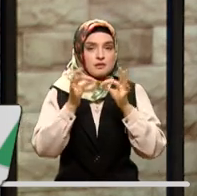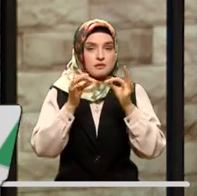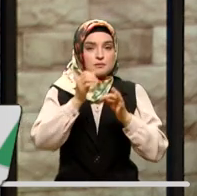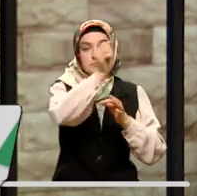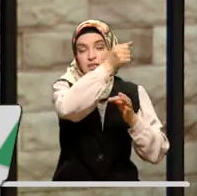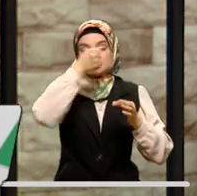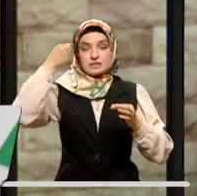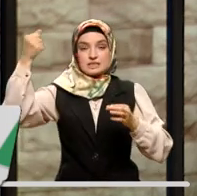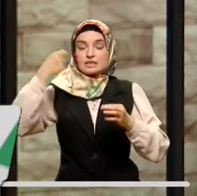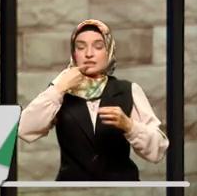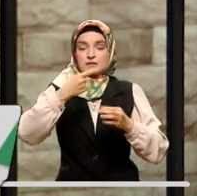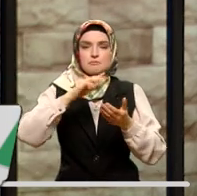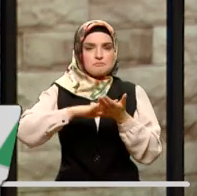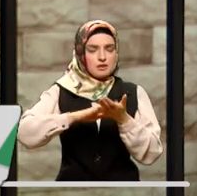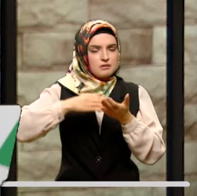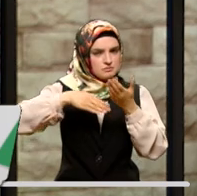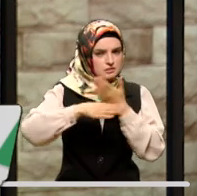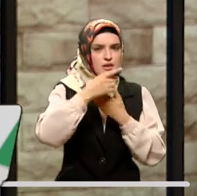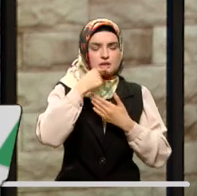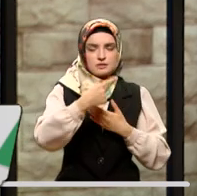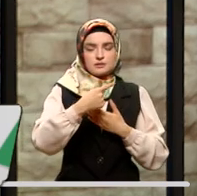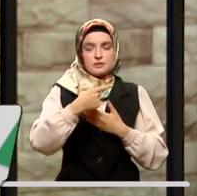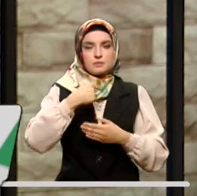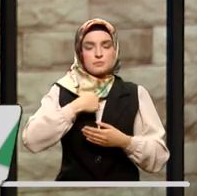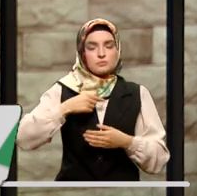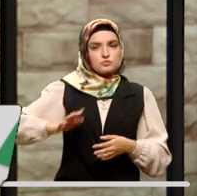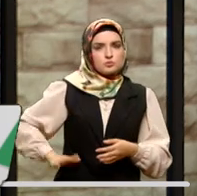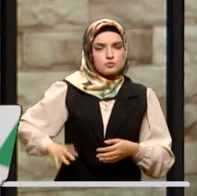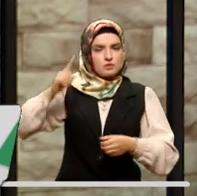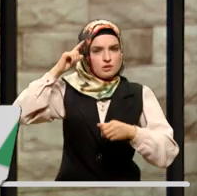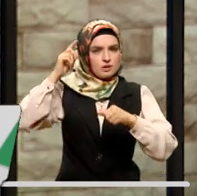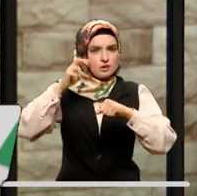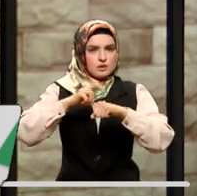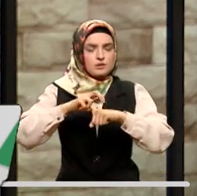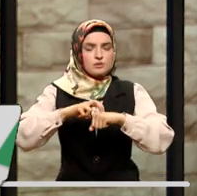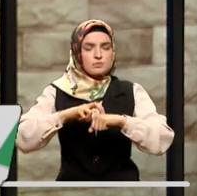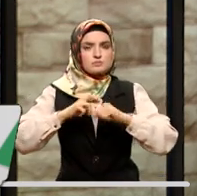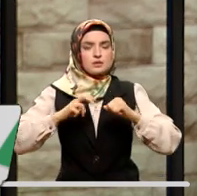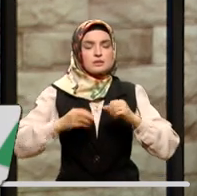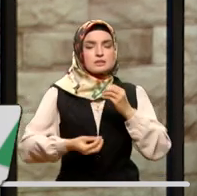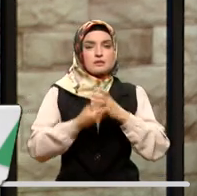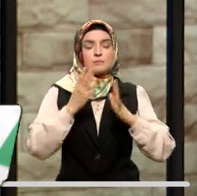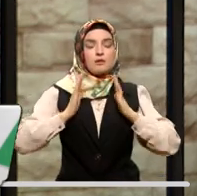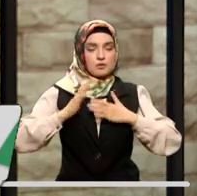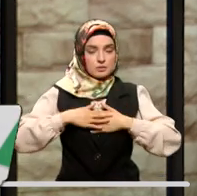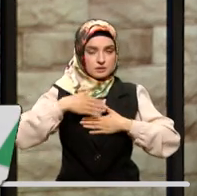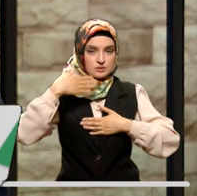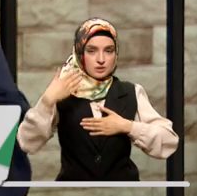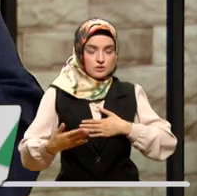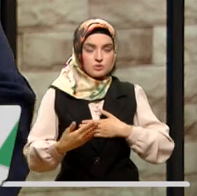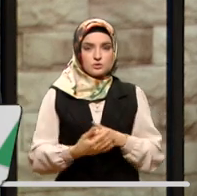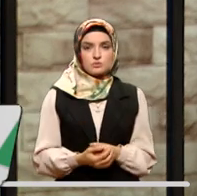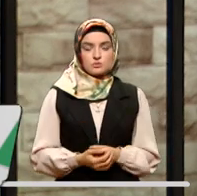Hem gerçekten de öyle. Ben çocukluğumda hatırlıyorum. Hemen biz sabah namazından sonra hatta sabah